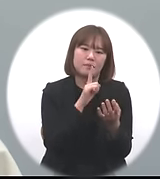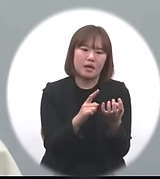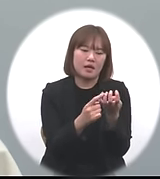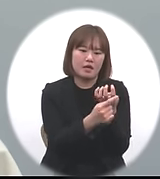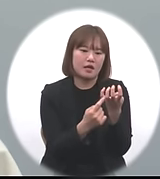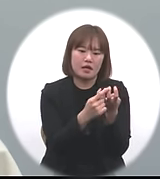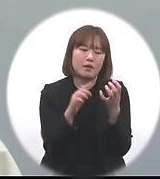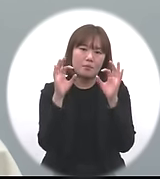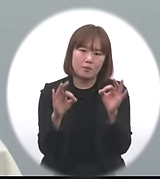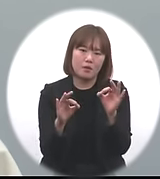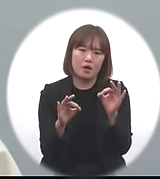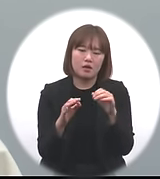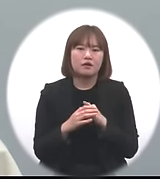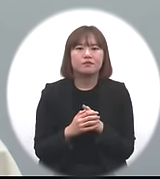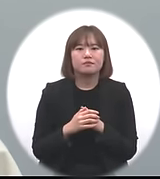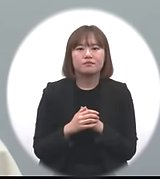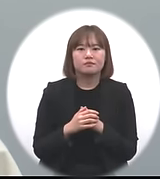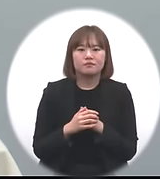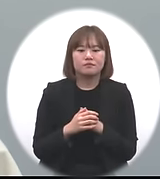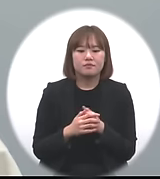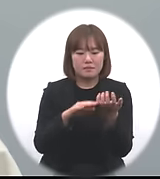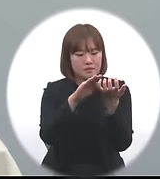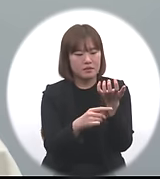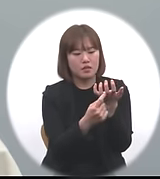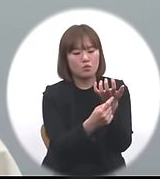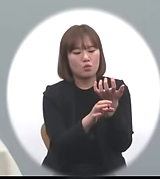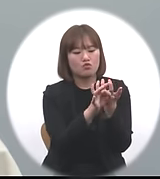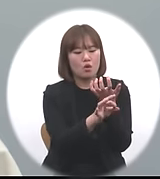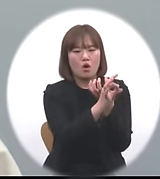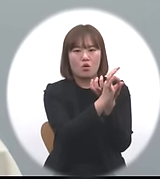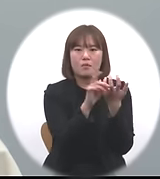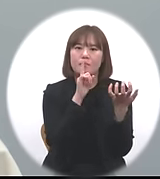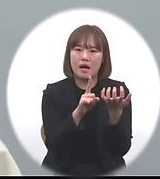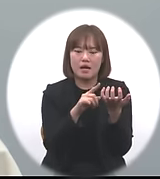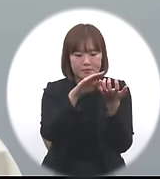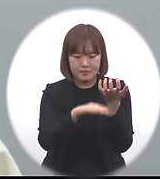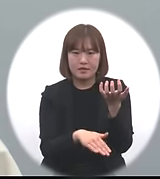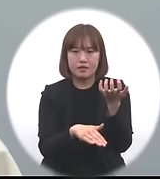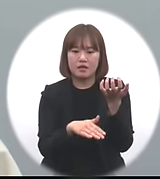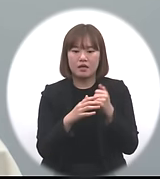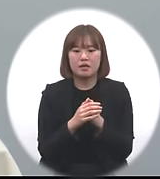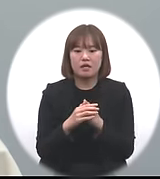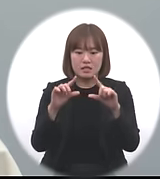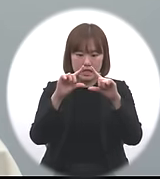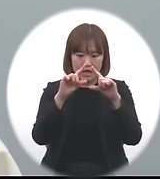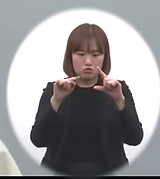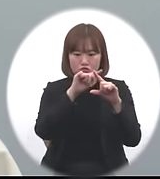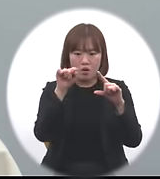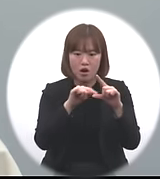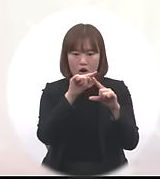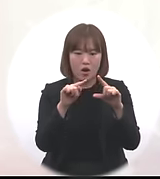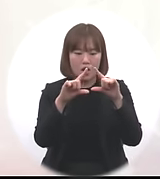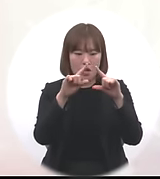보시면 접촉점은 살아있죠. 그 밑에 쪽에서 구멍이 뚫리는 겁니다. 그러니까 저 밑에 있는 삼각형